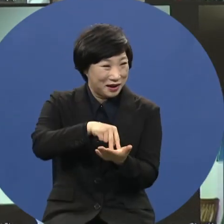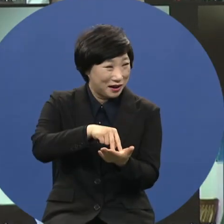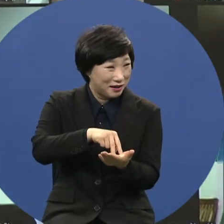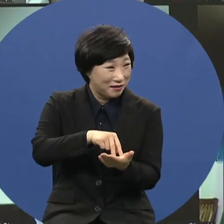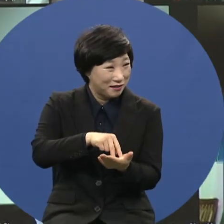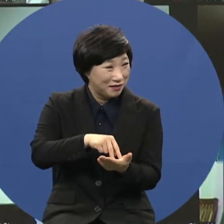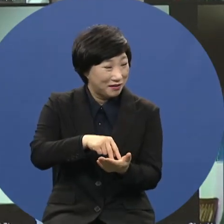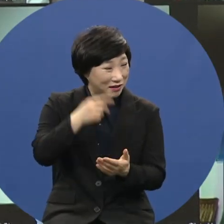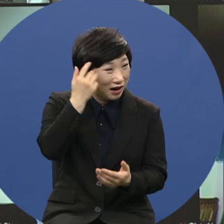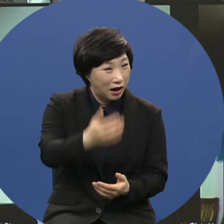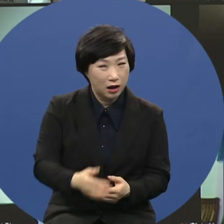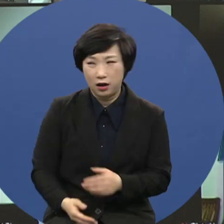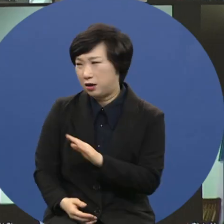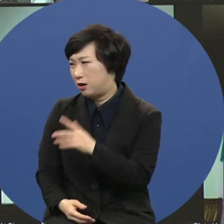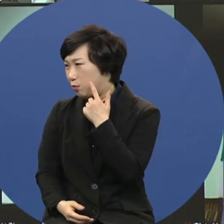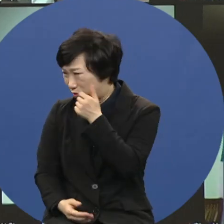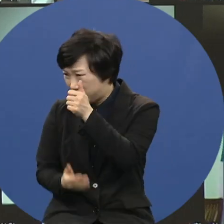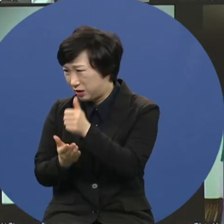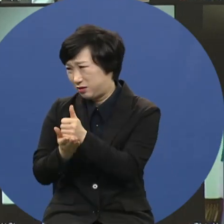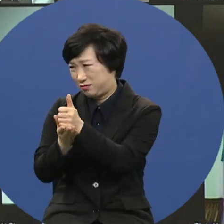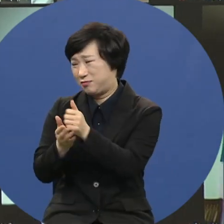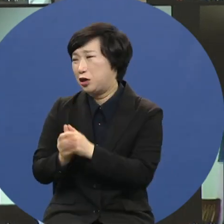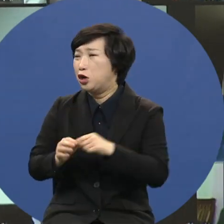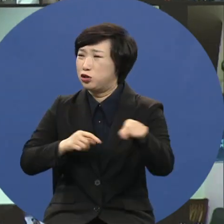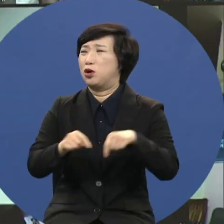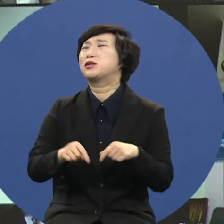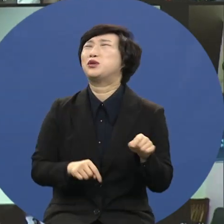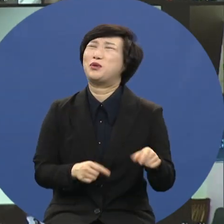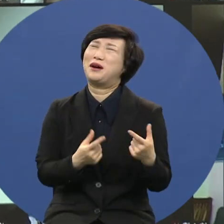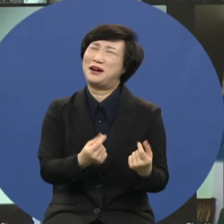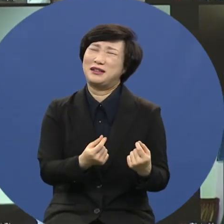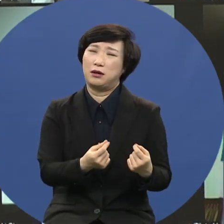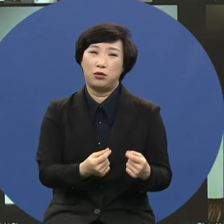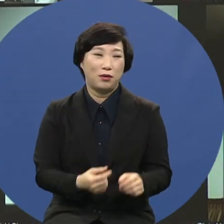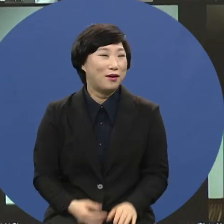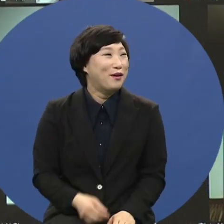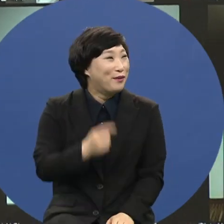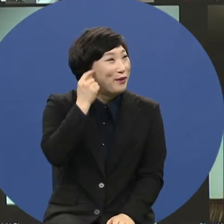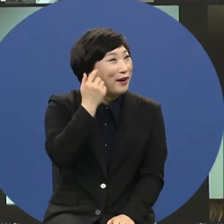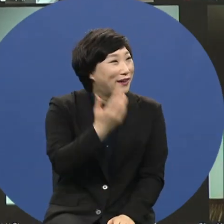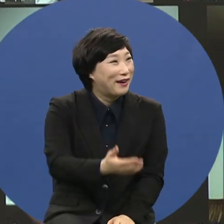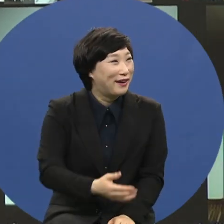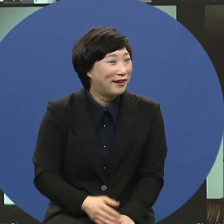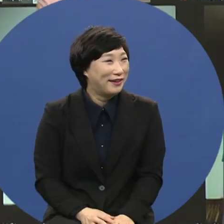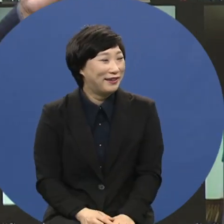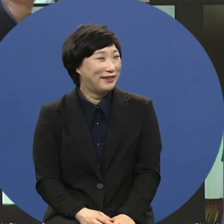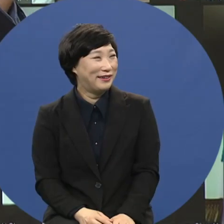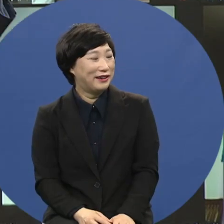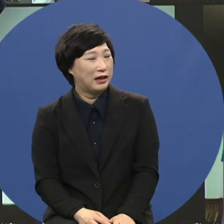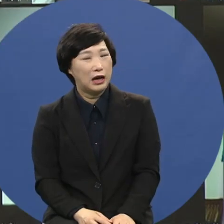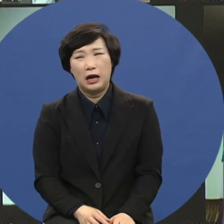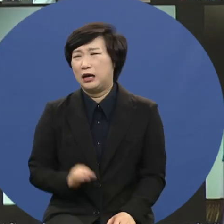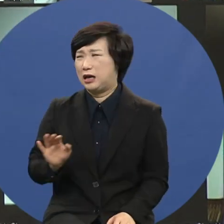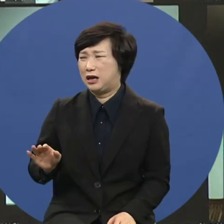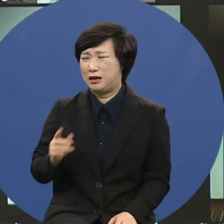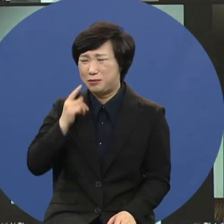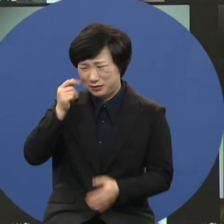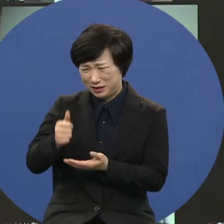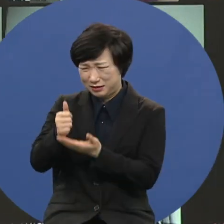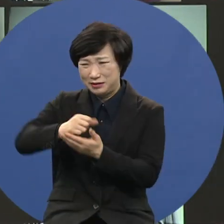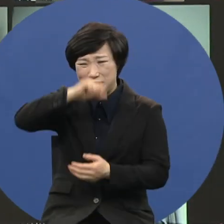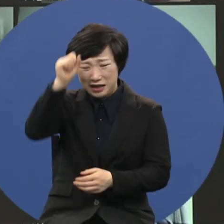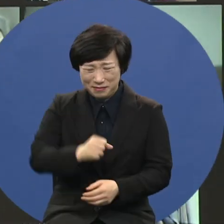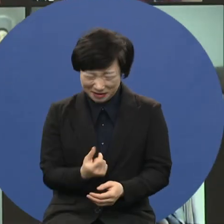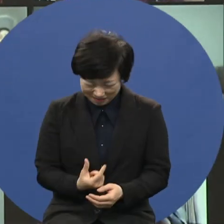목사님, 정치는 그런 겁니다. 아니, 왜 그런 겁니까? 새벽에